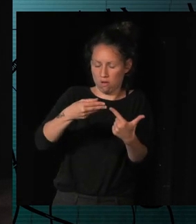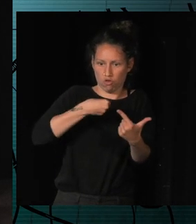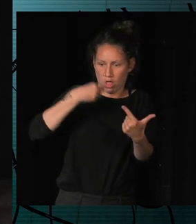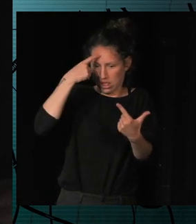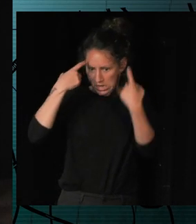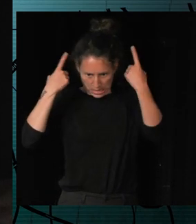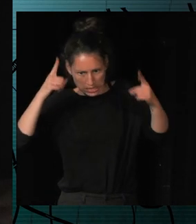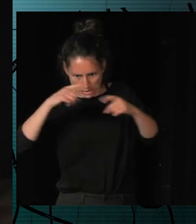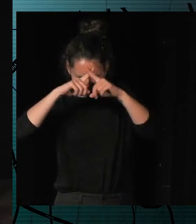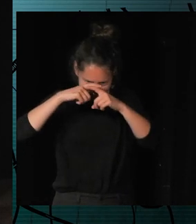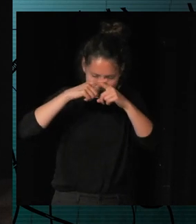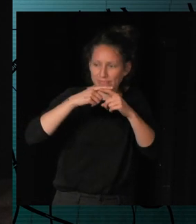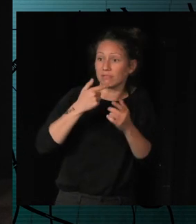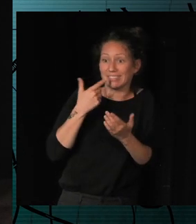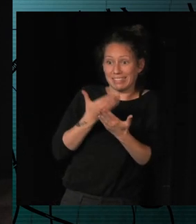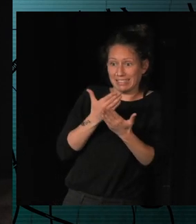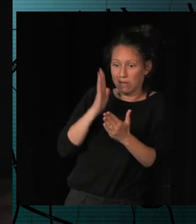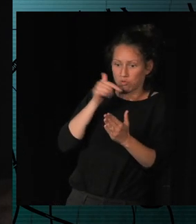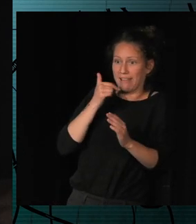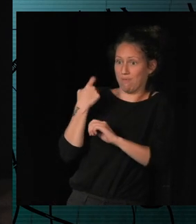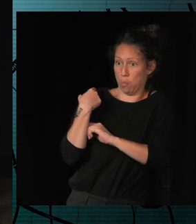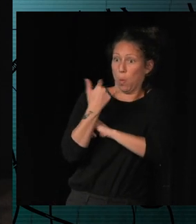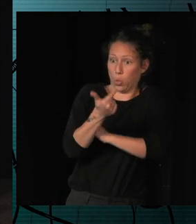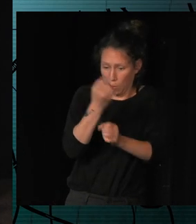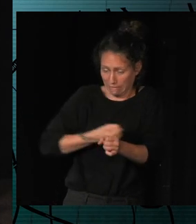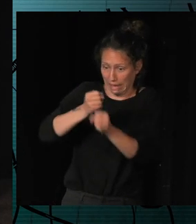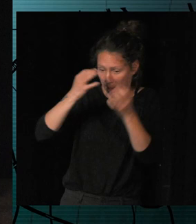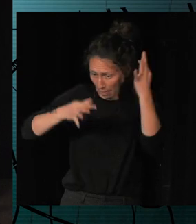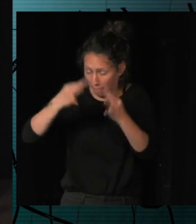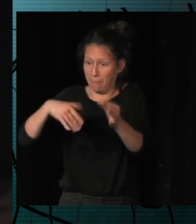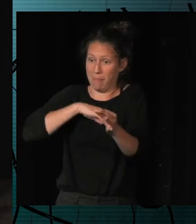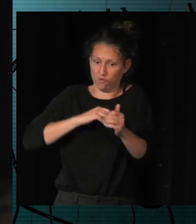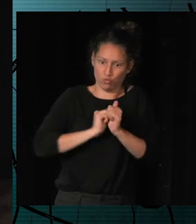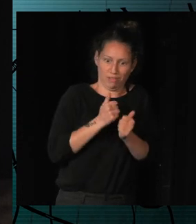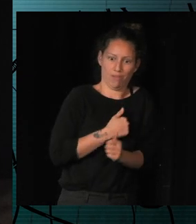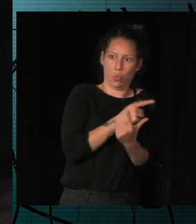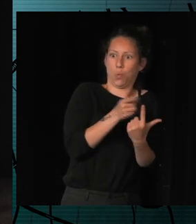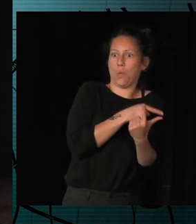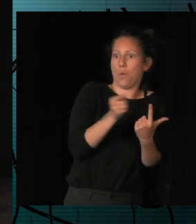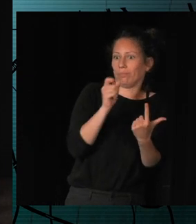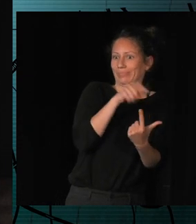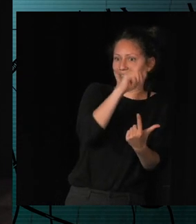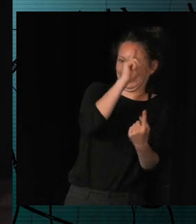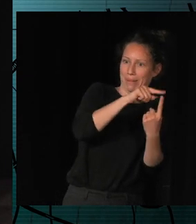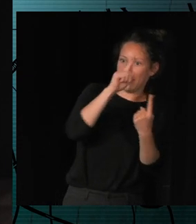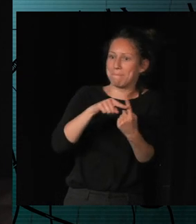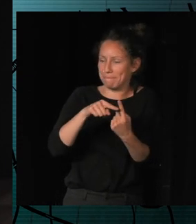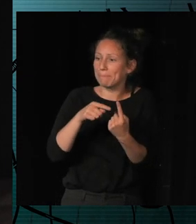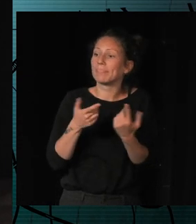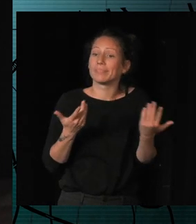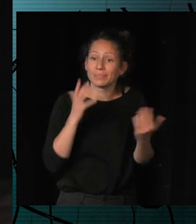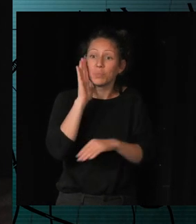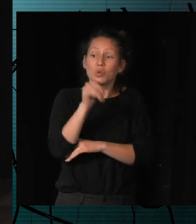le cœur de notre réflexion autour de Silent 2 et c'est comme ça qu'on a articulé le jeu et c'est pour ça que ça va être très intéressant de voir ce qu'a fait